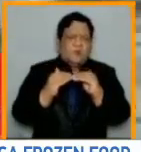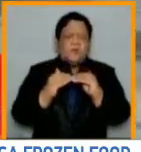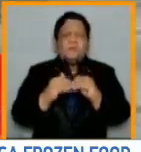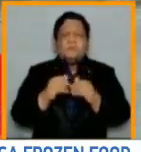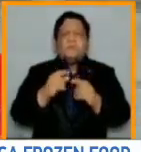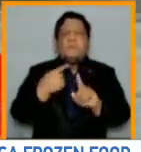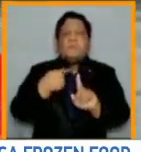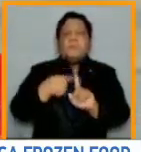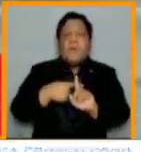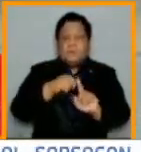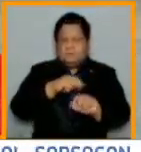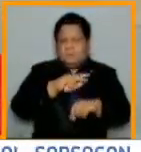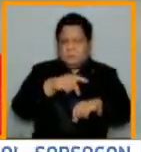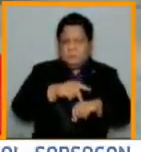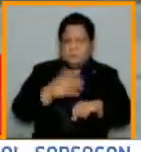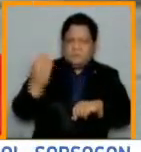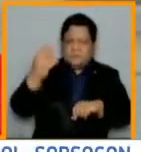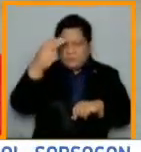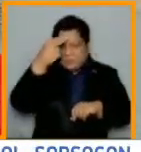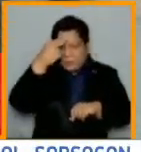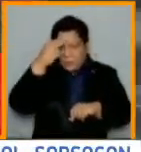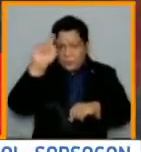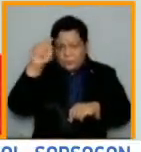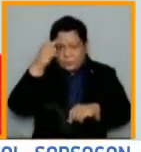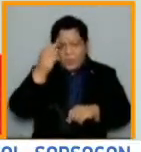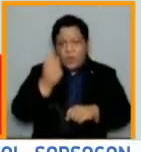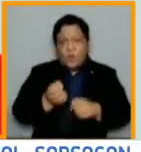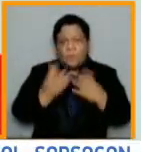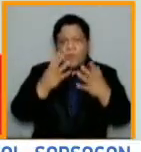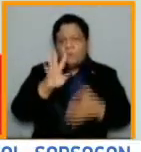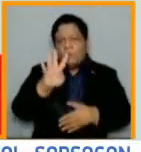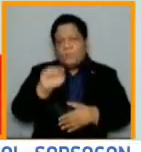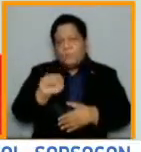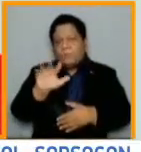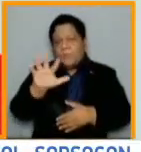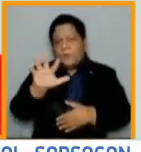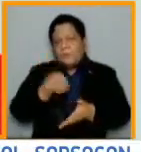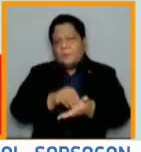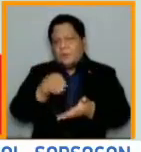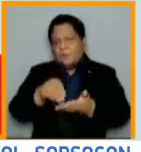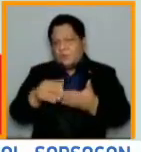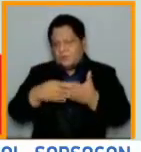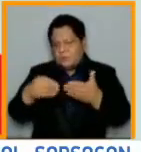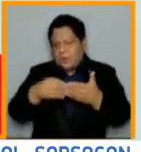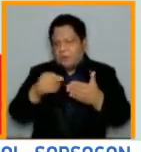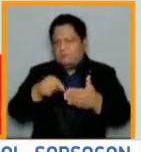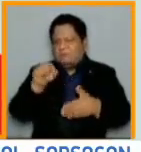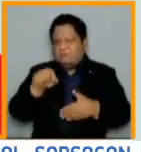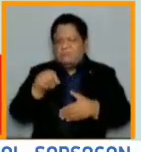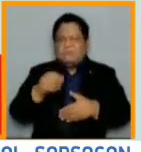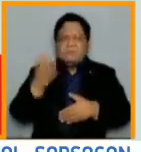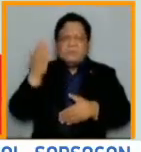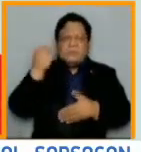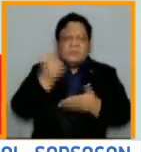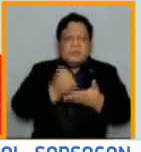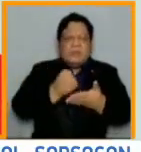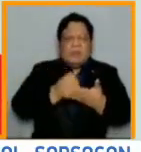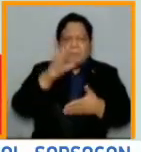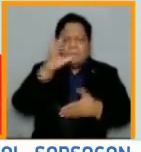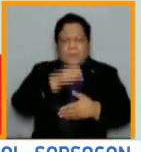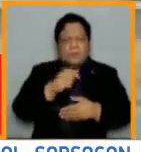Saudi government ng $4.5 billion na halaga ng back wages at benefits ng may 10,000